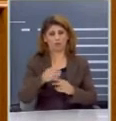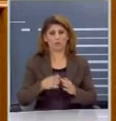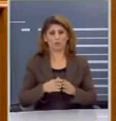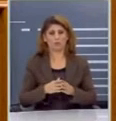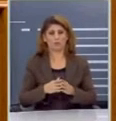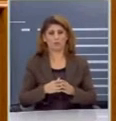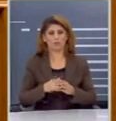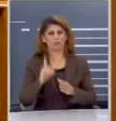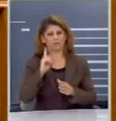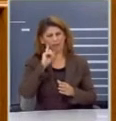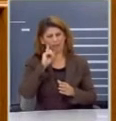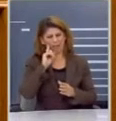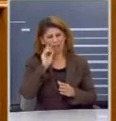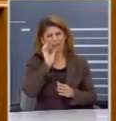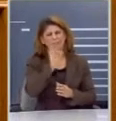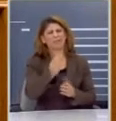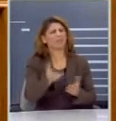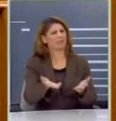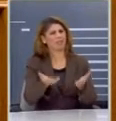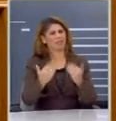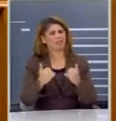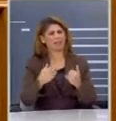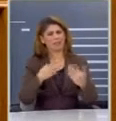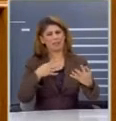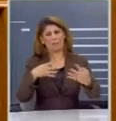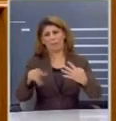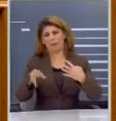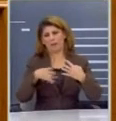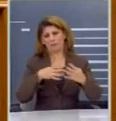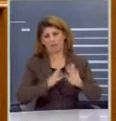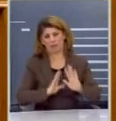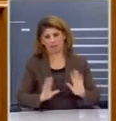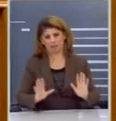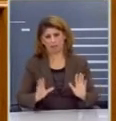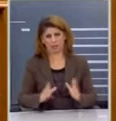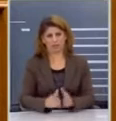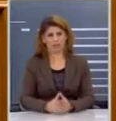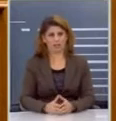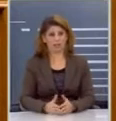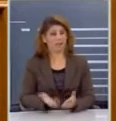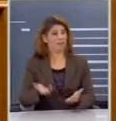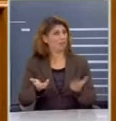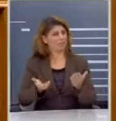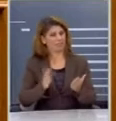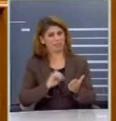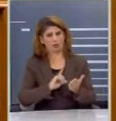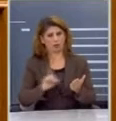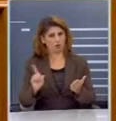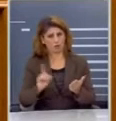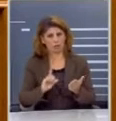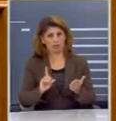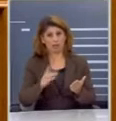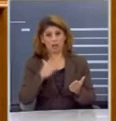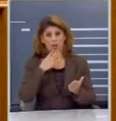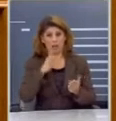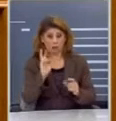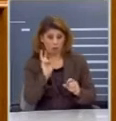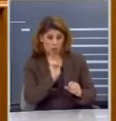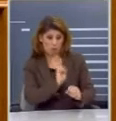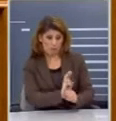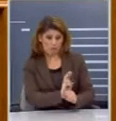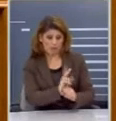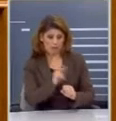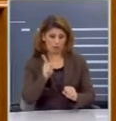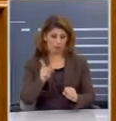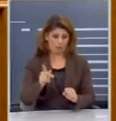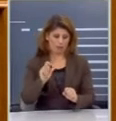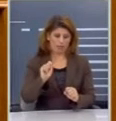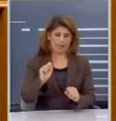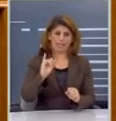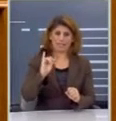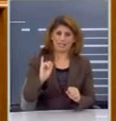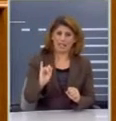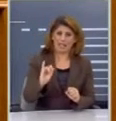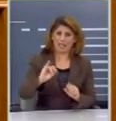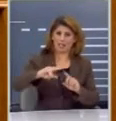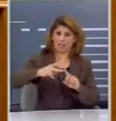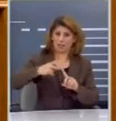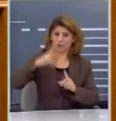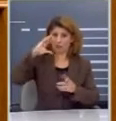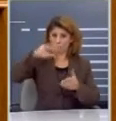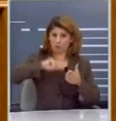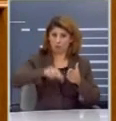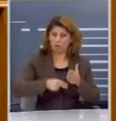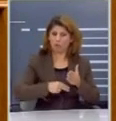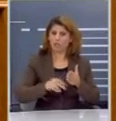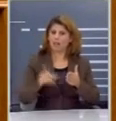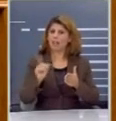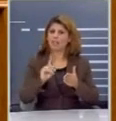είναι άστοχη και παραπλανητική. Διότι εκείνο που έμεινε από το PSI και το δεύτερο μνημόνιο